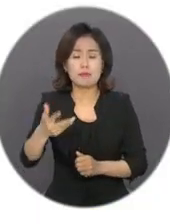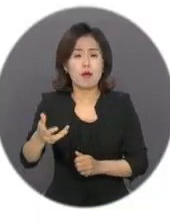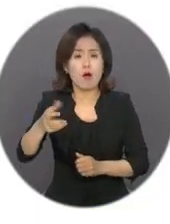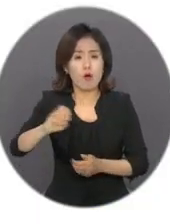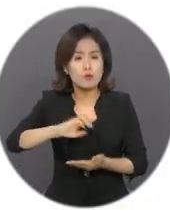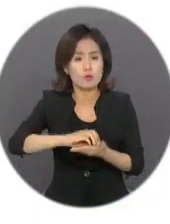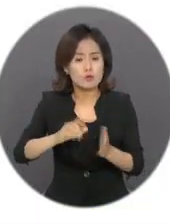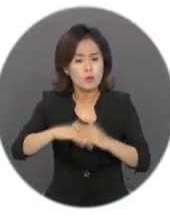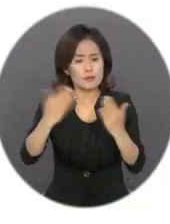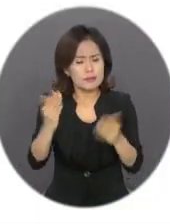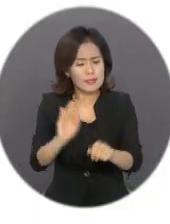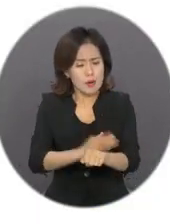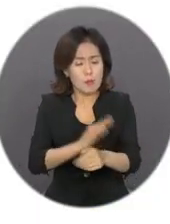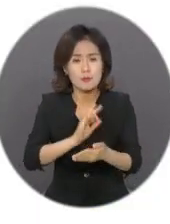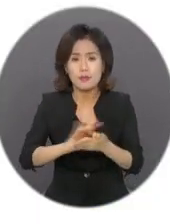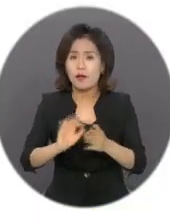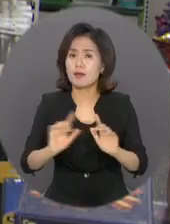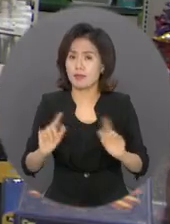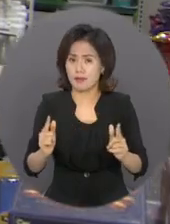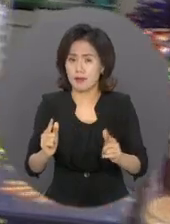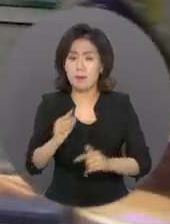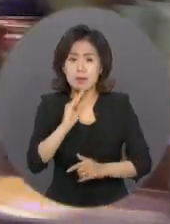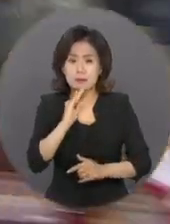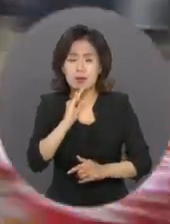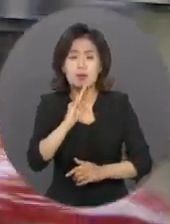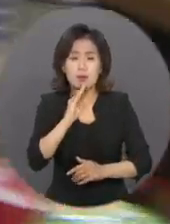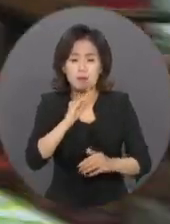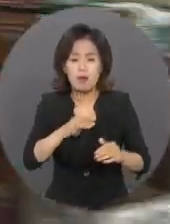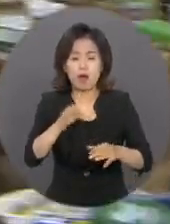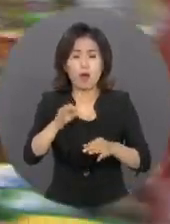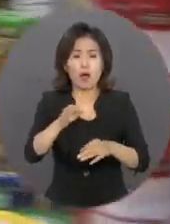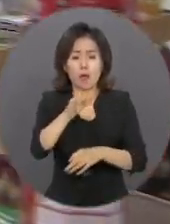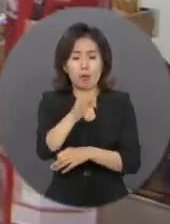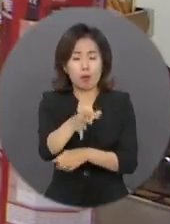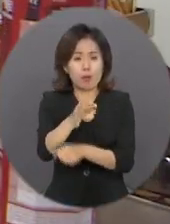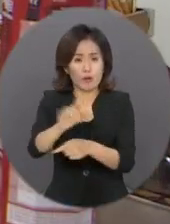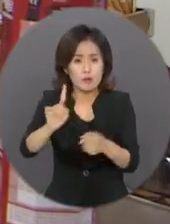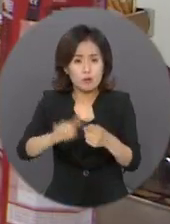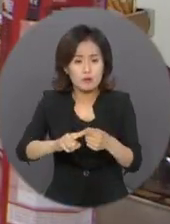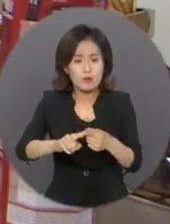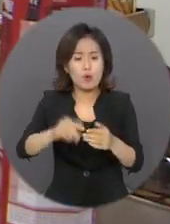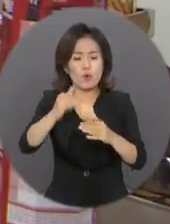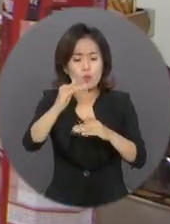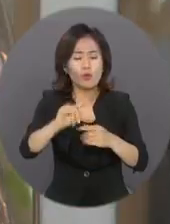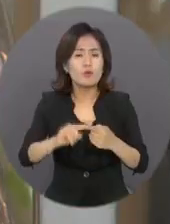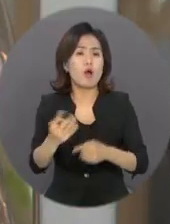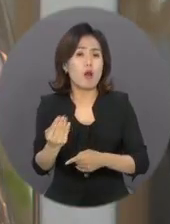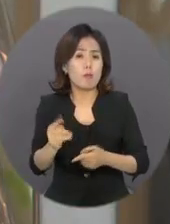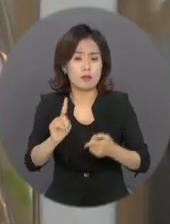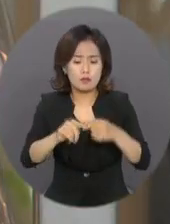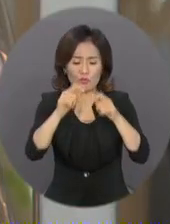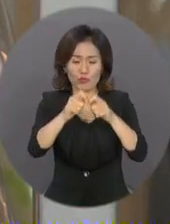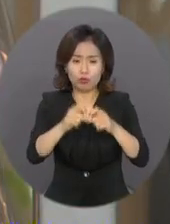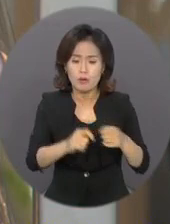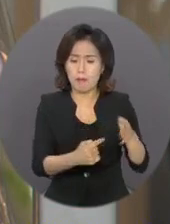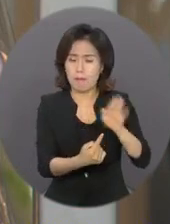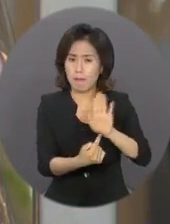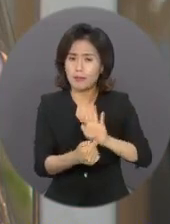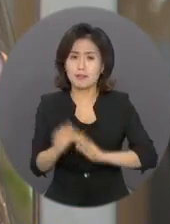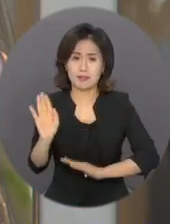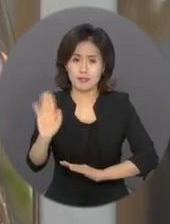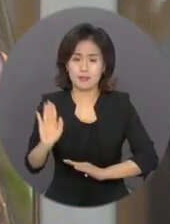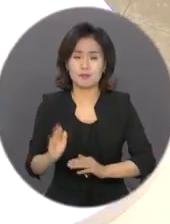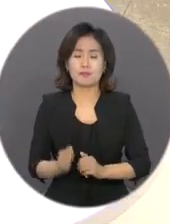700억 요원 전체가 잘못 쓰인 예산은 아니라면서도 정작 매점을 통해 구매 가능한 예산의 규모가 얼마인지 구체적으로 밝히지